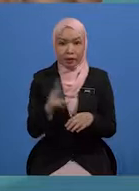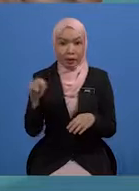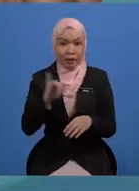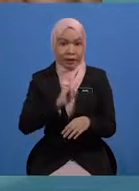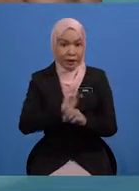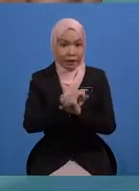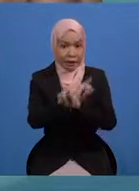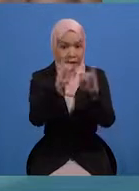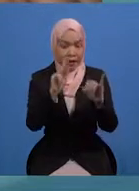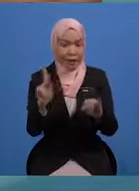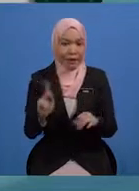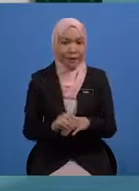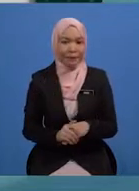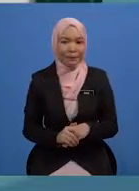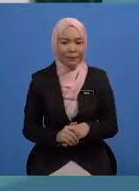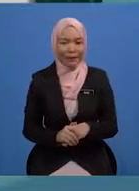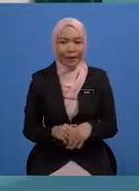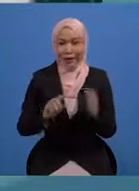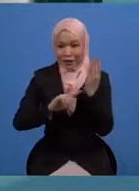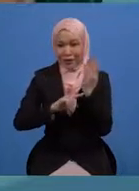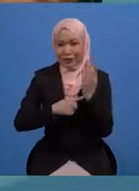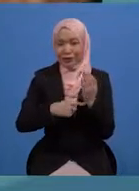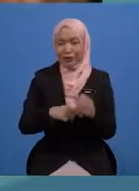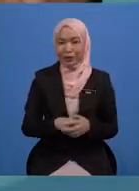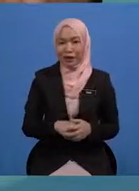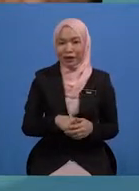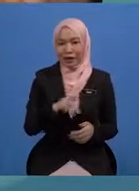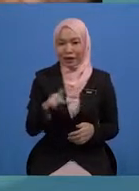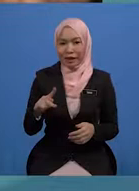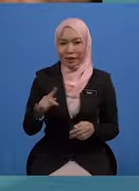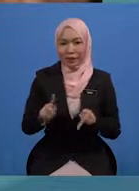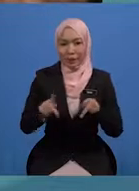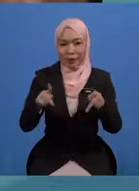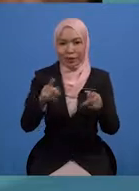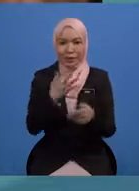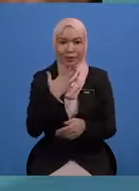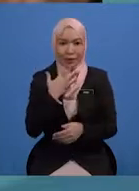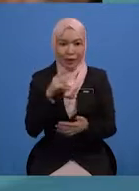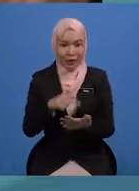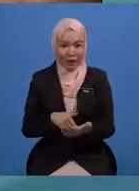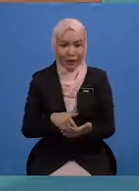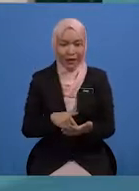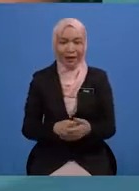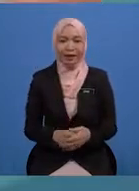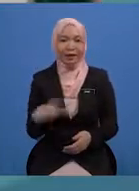Bagi memulakan proses mewarna, kita akan mulakan proses mewarnakan